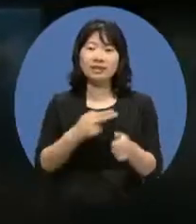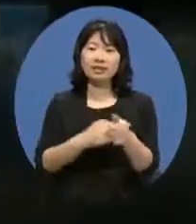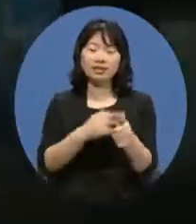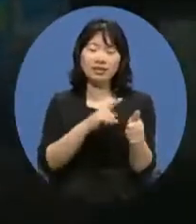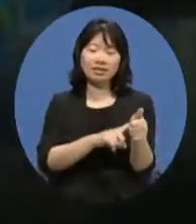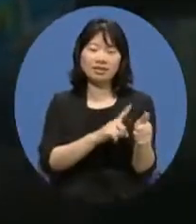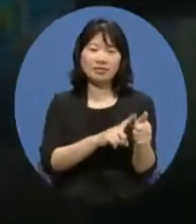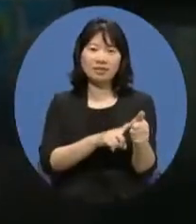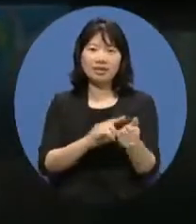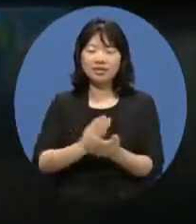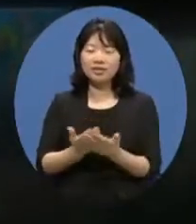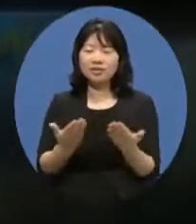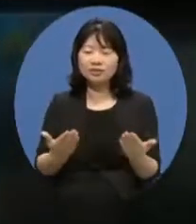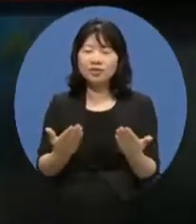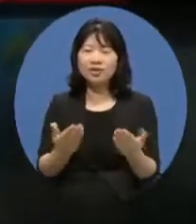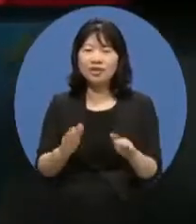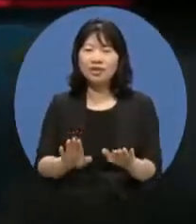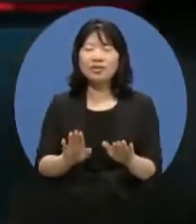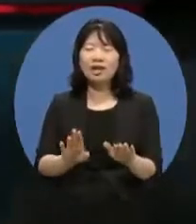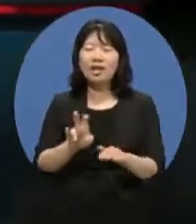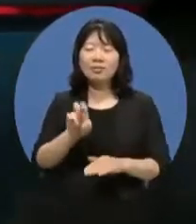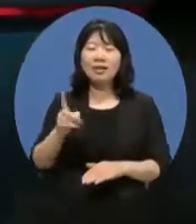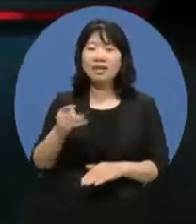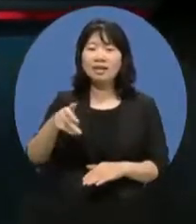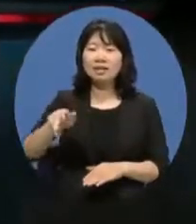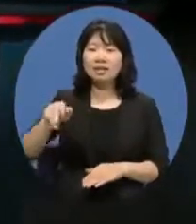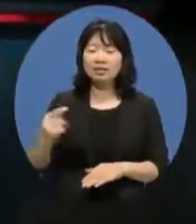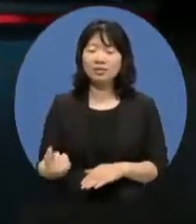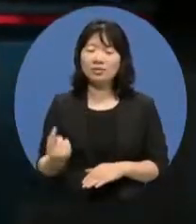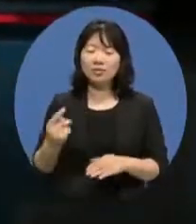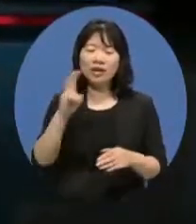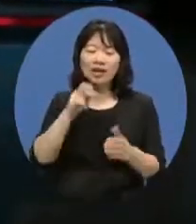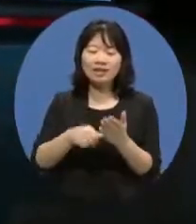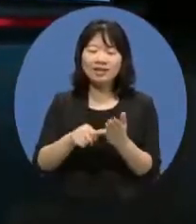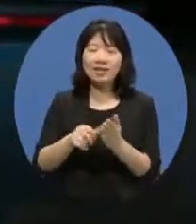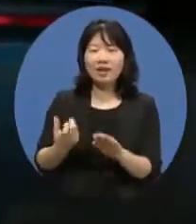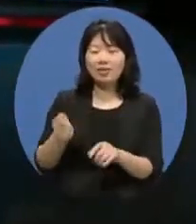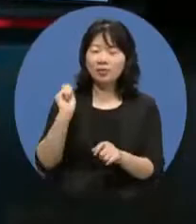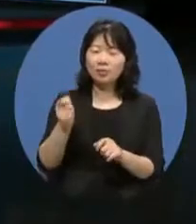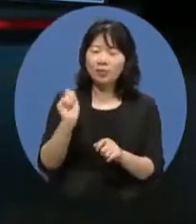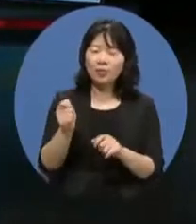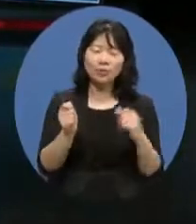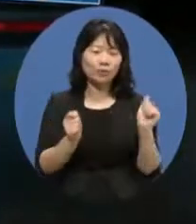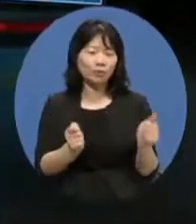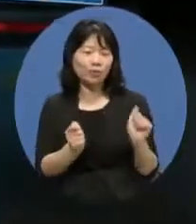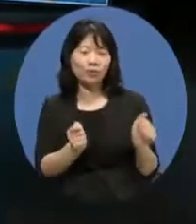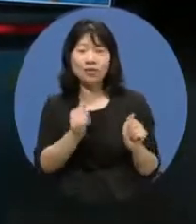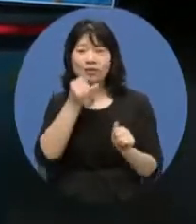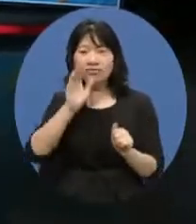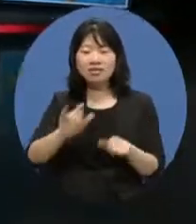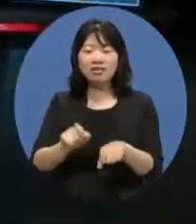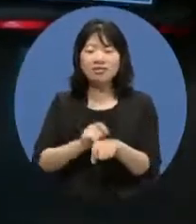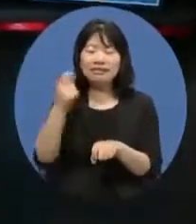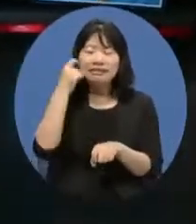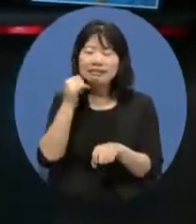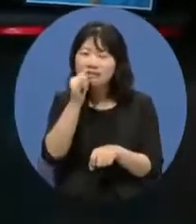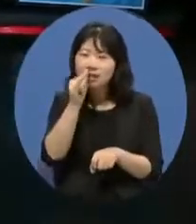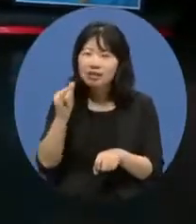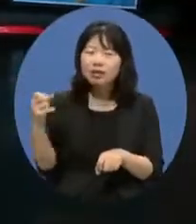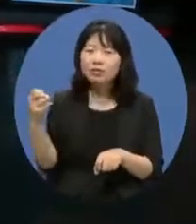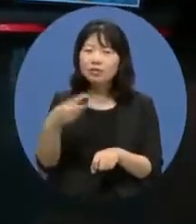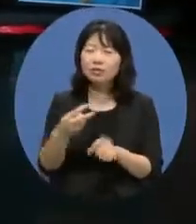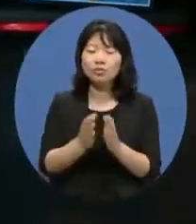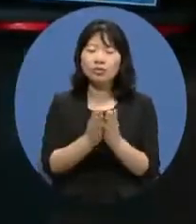선생님이 나눠주신 마라카파 악기를 흔들며 연주를 했는데 정말 색다른 느낌이었고요. 책으로 할 때는